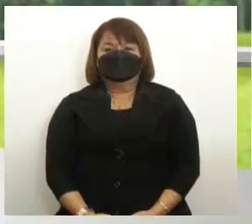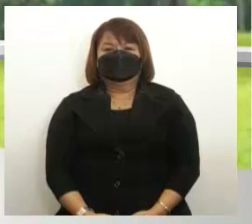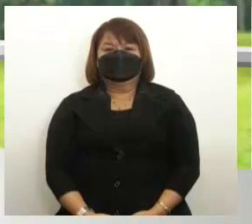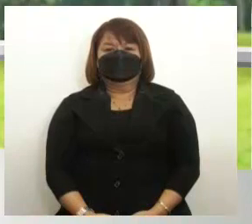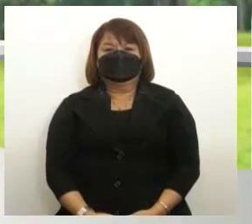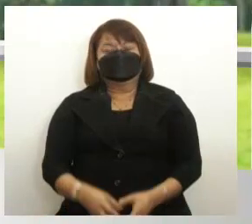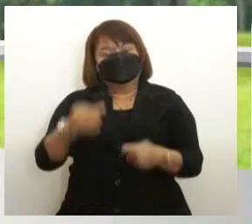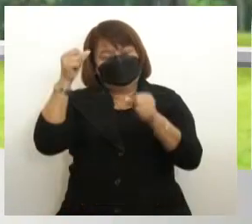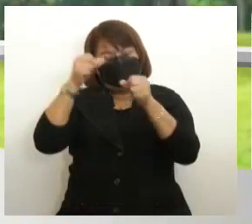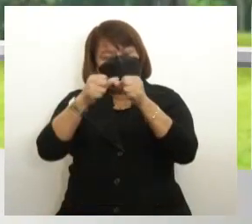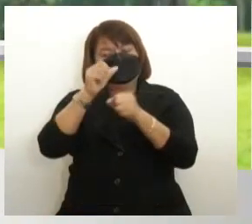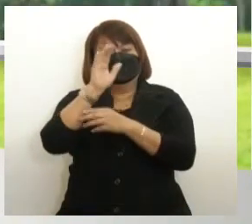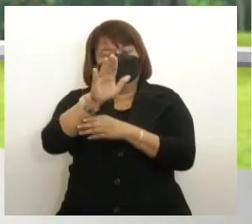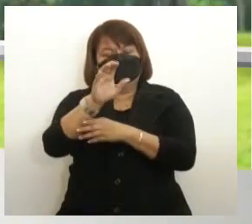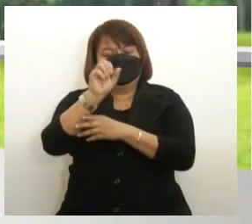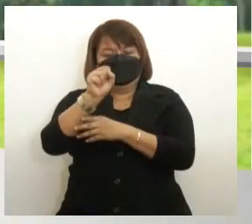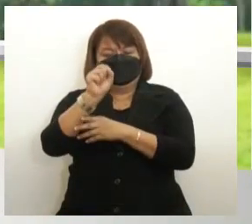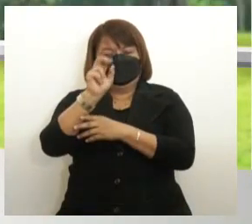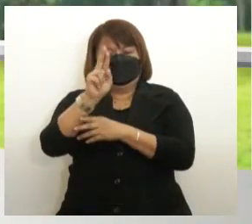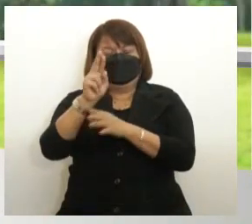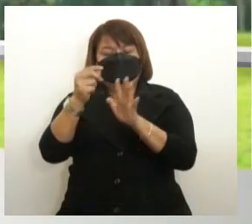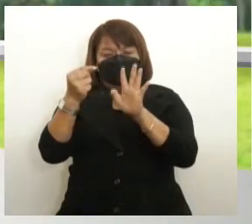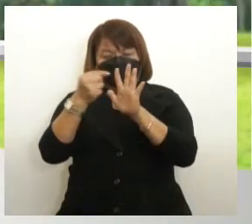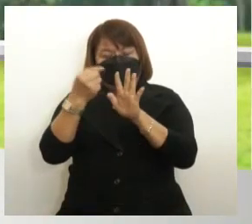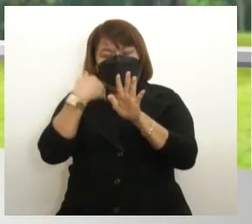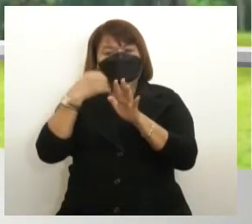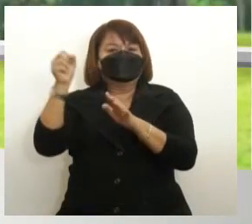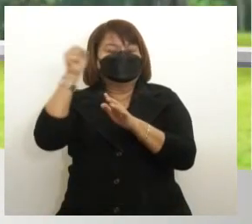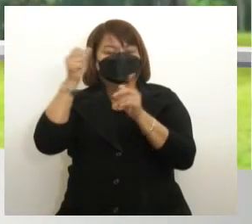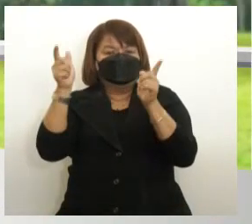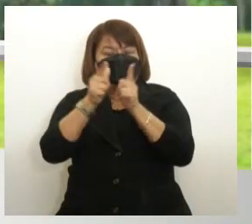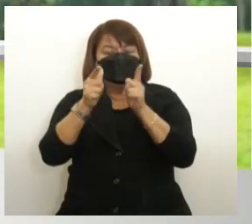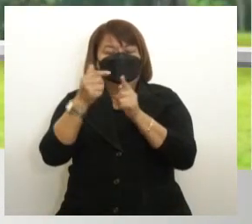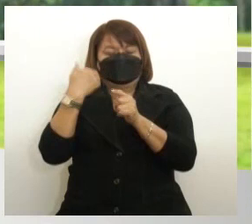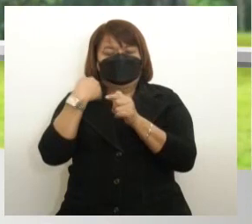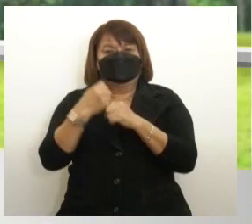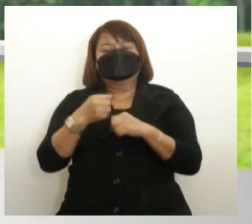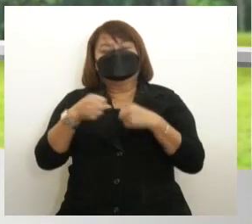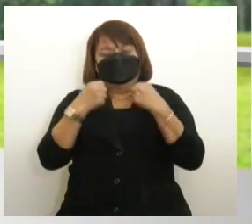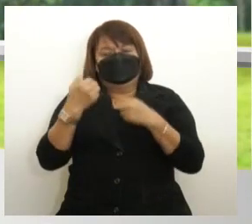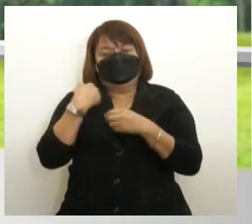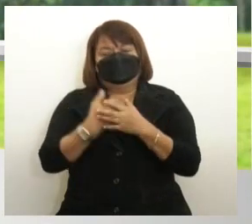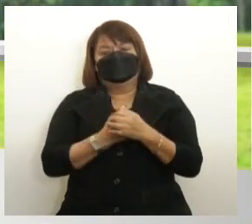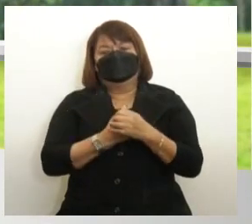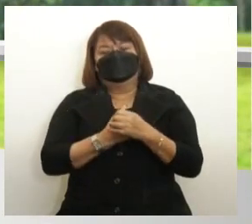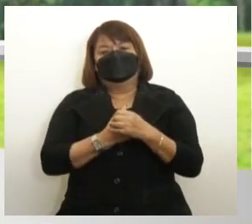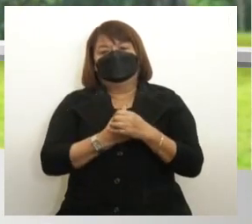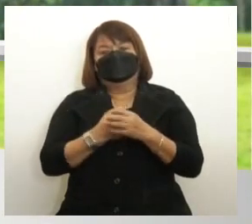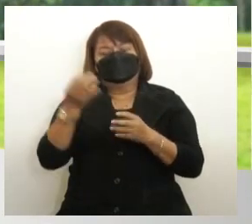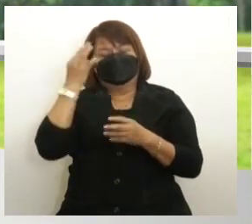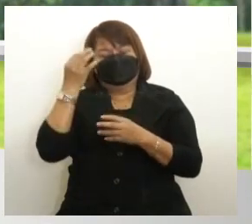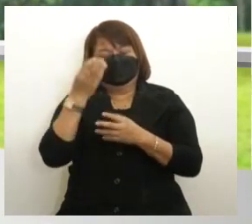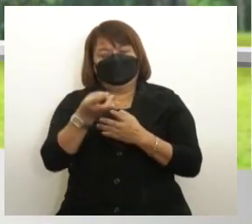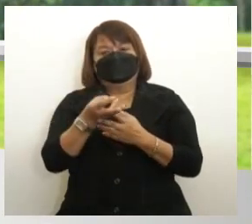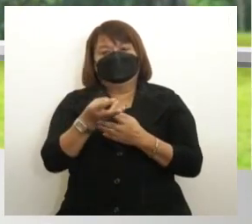จำไว้เถิดหนาสระอะนั้นมีเสียงสั้นมระกระทะร่วมกันสนุกสุขสันต์ทุกวันที่มาฟังแค่แป๊บเดียวนะคะ